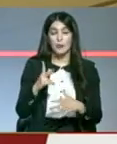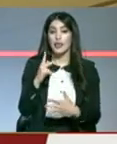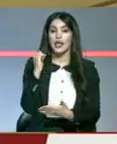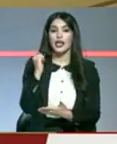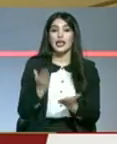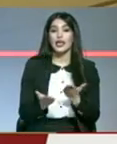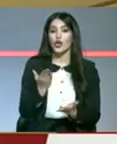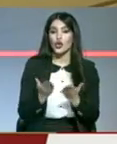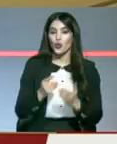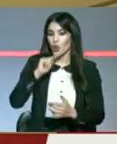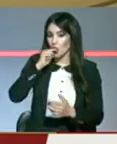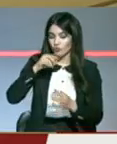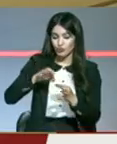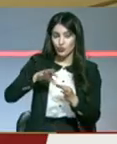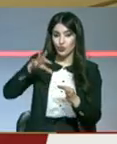الفروع